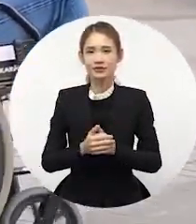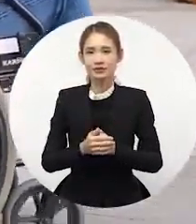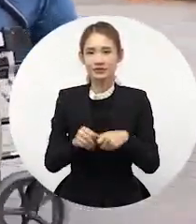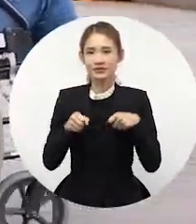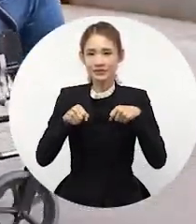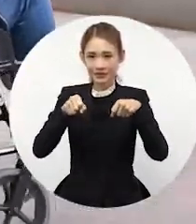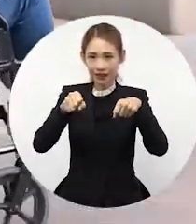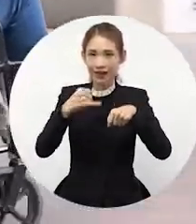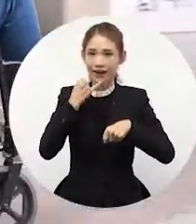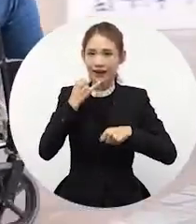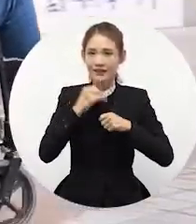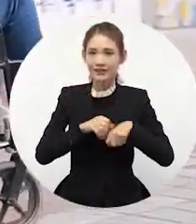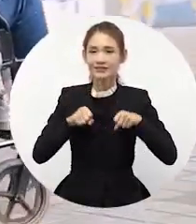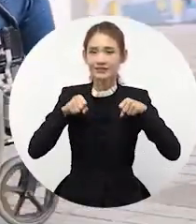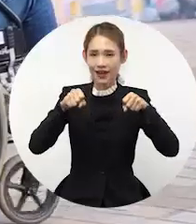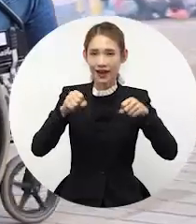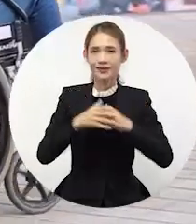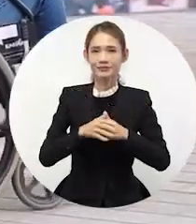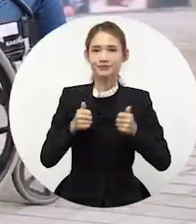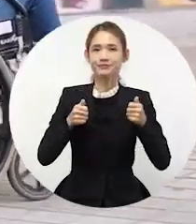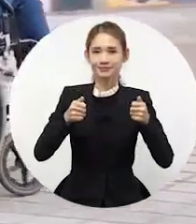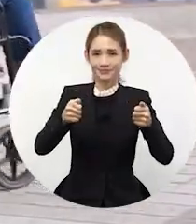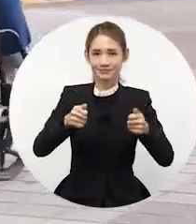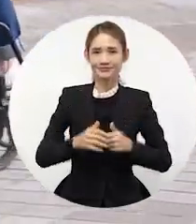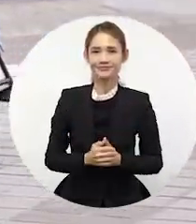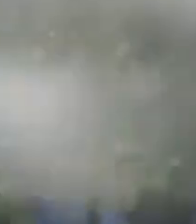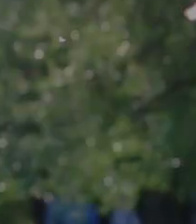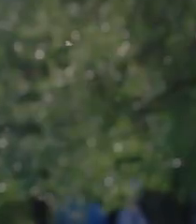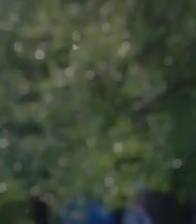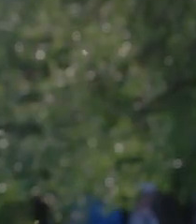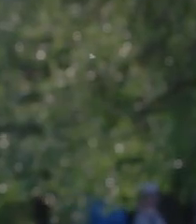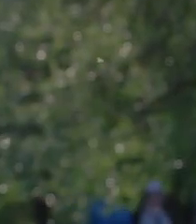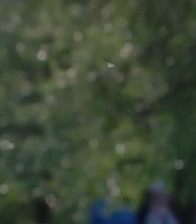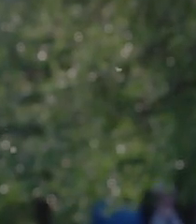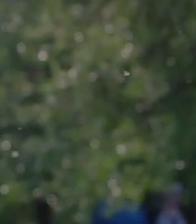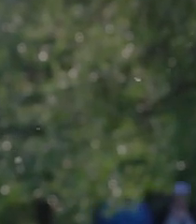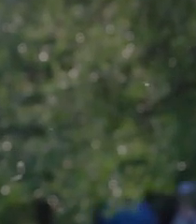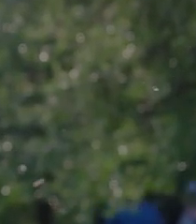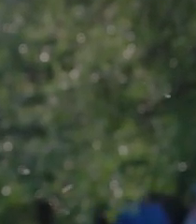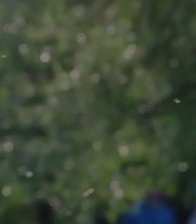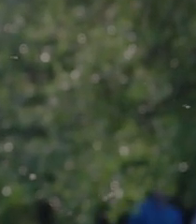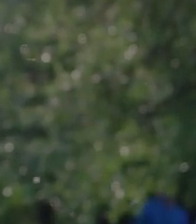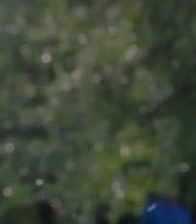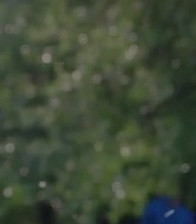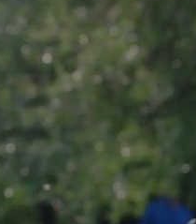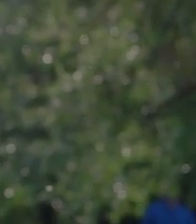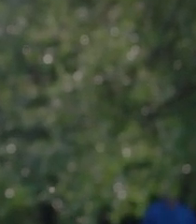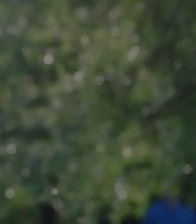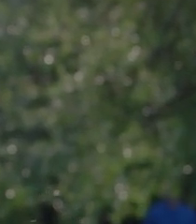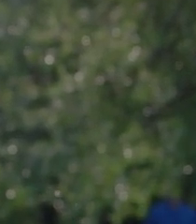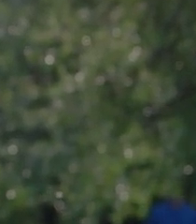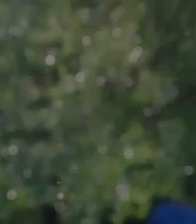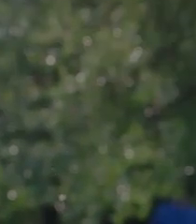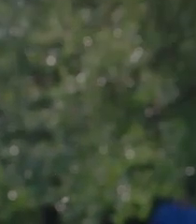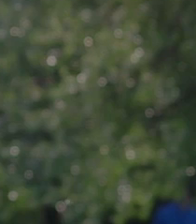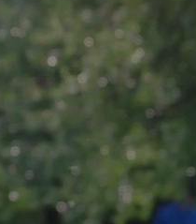밀어주며 이렇게 즐겁게 직진하면 되나요? 도청을 나선다. 직진 갑시다. 화면이 전환된다. 그리고 나타나는